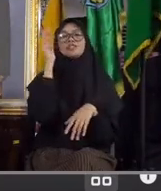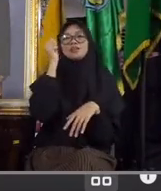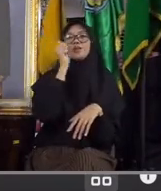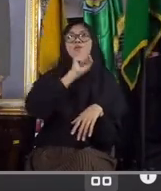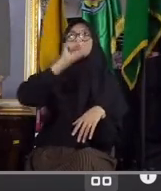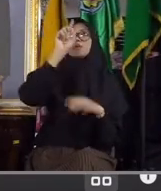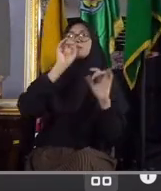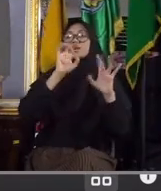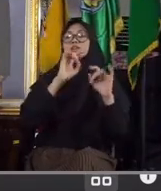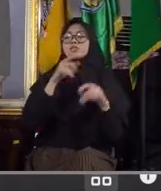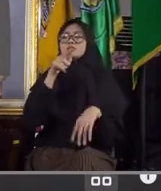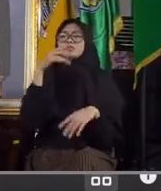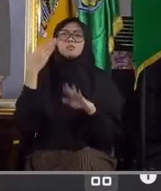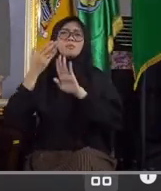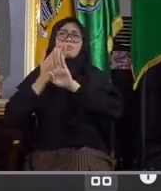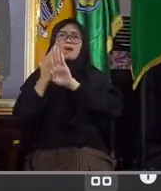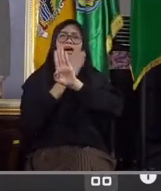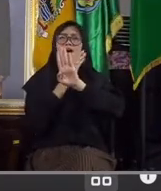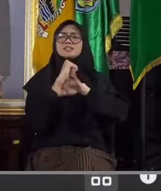sing mburine sampean sinten niku?